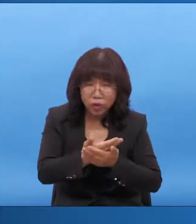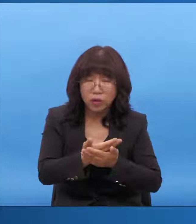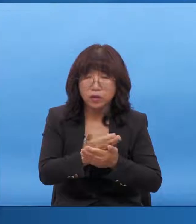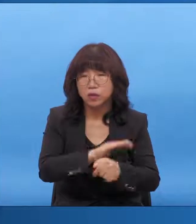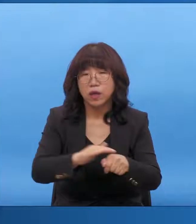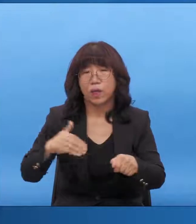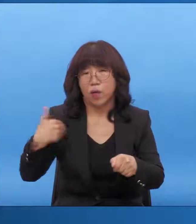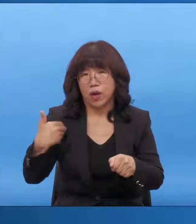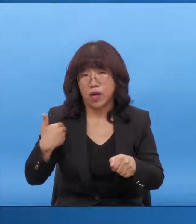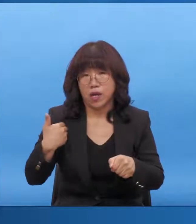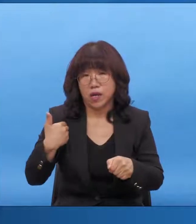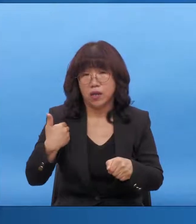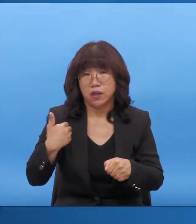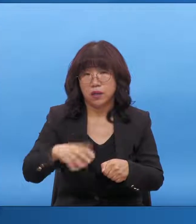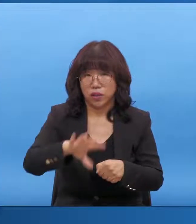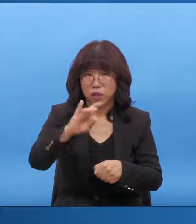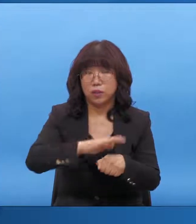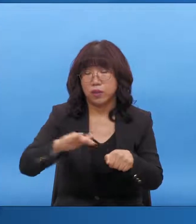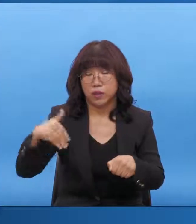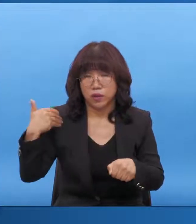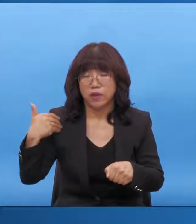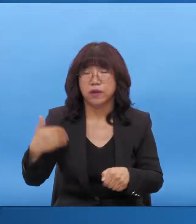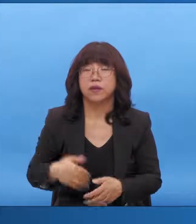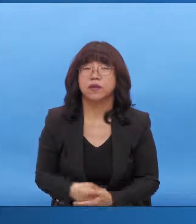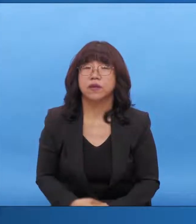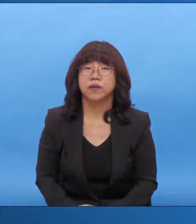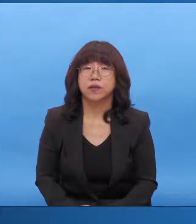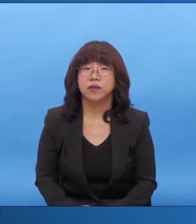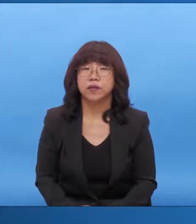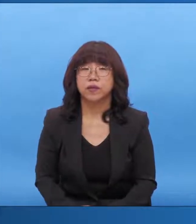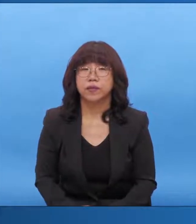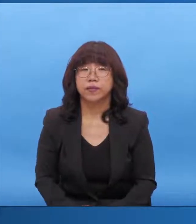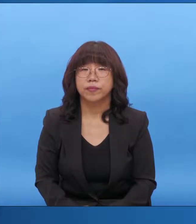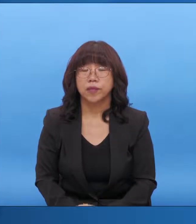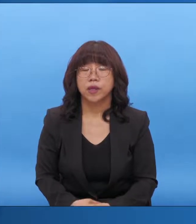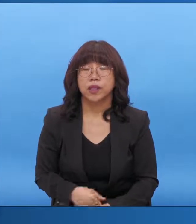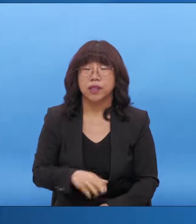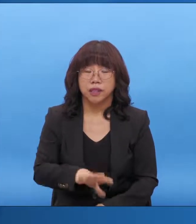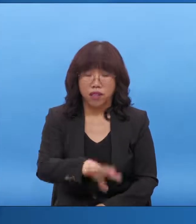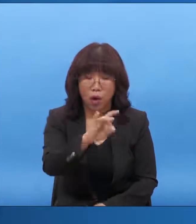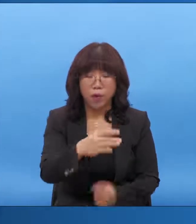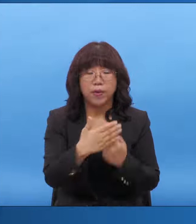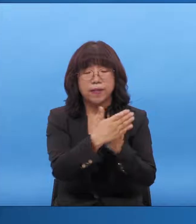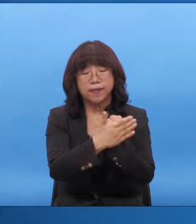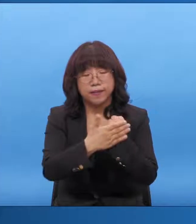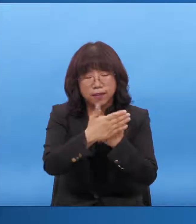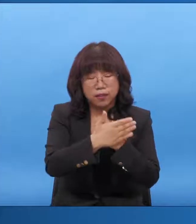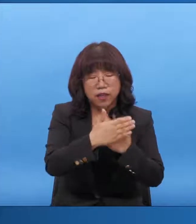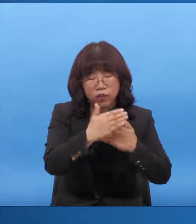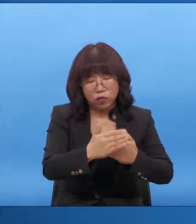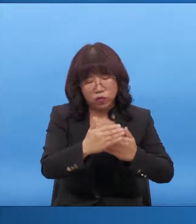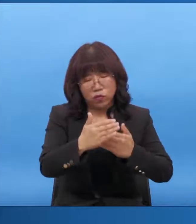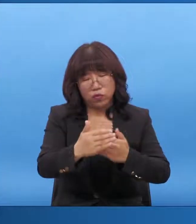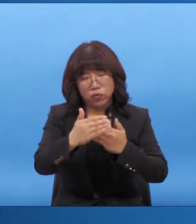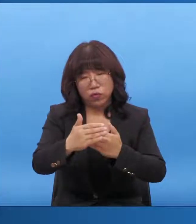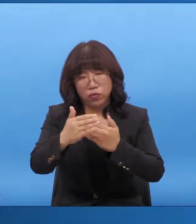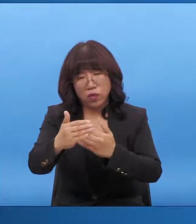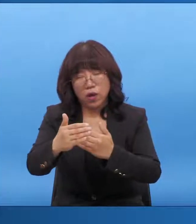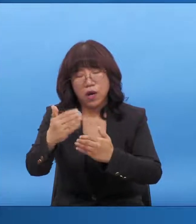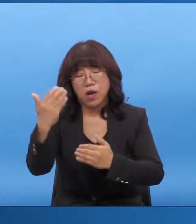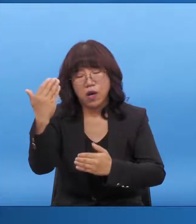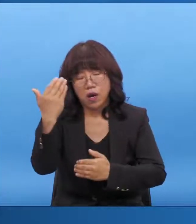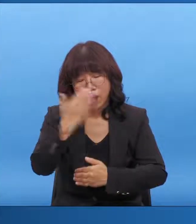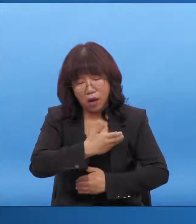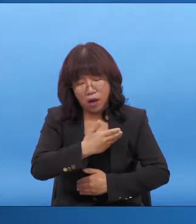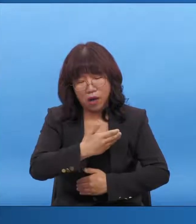know to the extent how great this gospel movement would be. 그냥 은혜로 했는데 지금 생각하니까 그때 내가